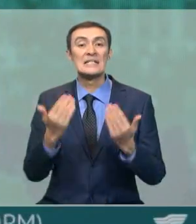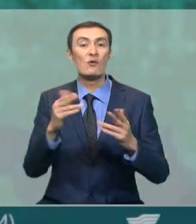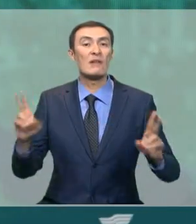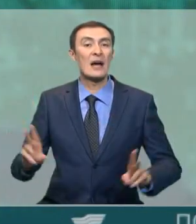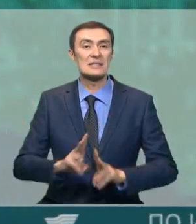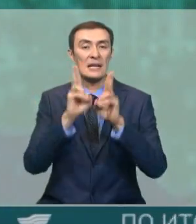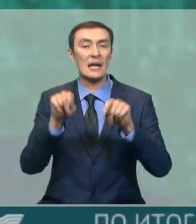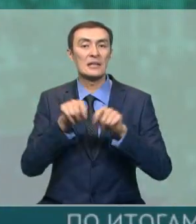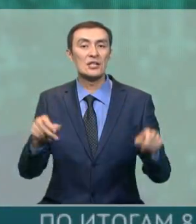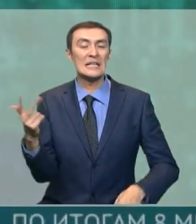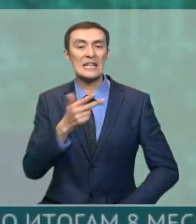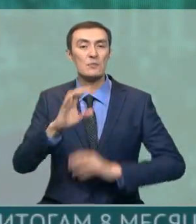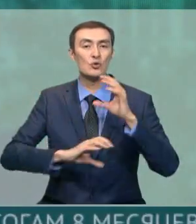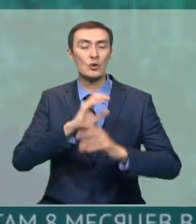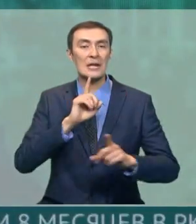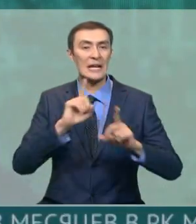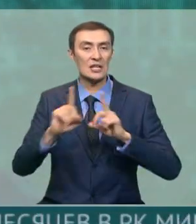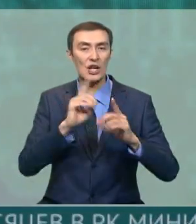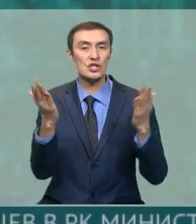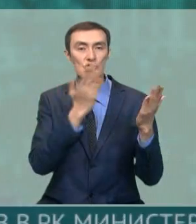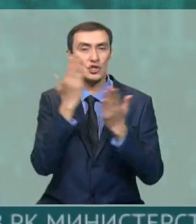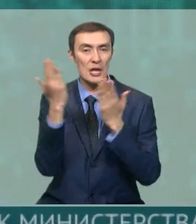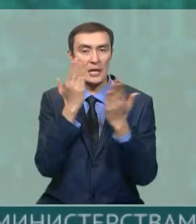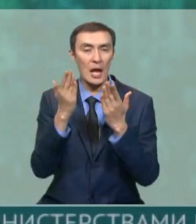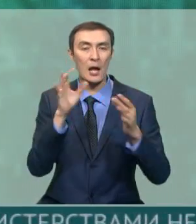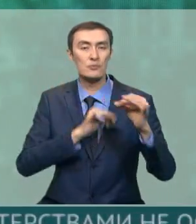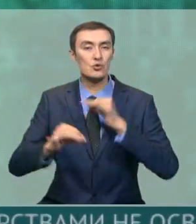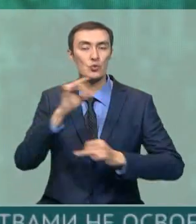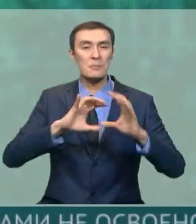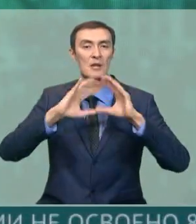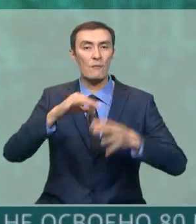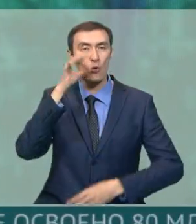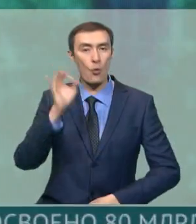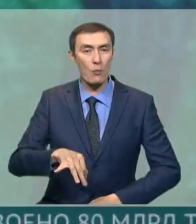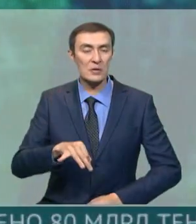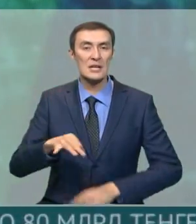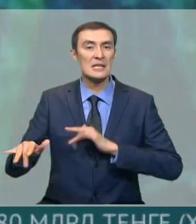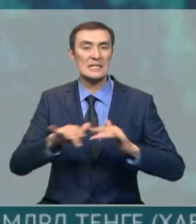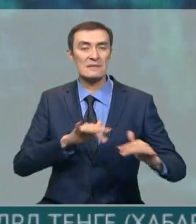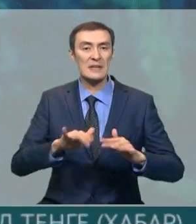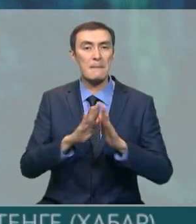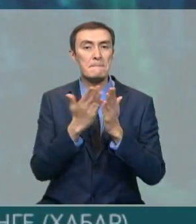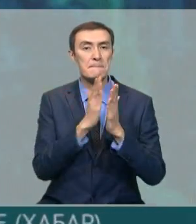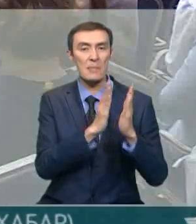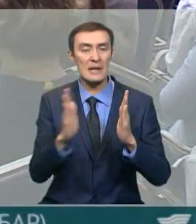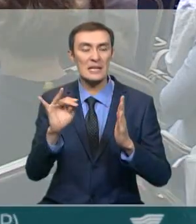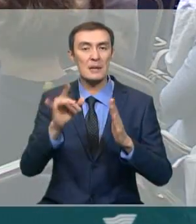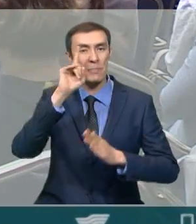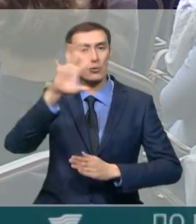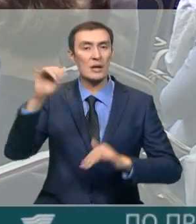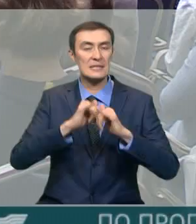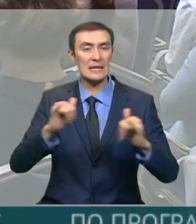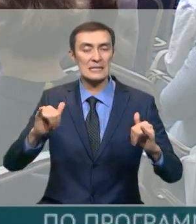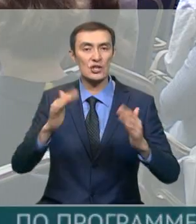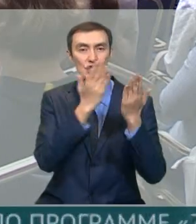Астане открылся третий международный конгресс чтения. На нем обсудят мировой опыт совершенствования деятельности библиотек и популяризации